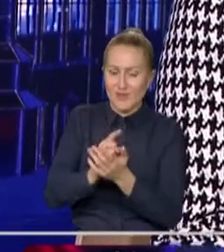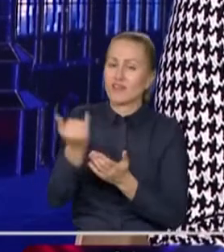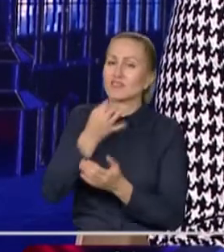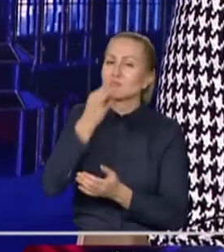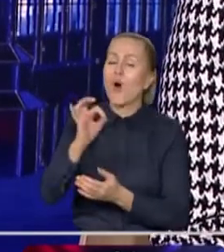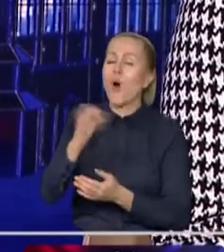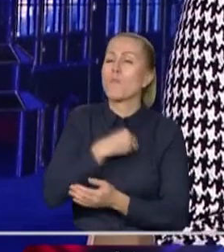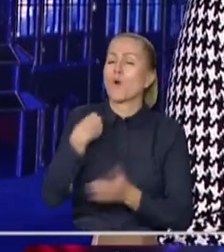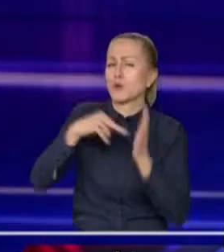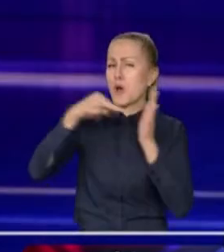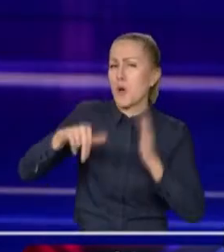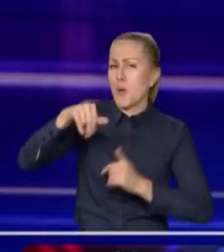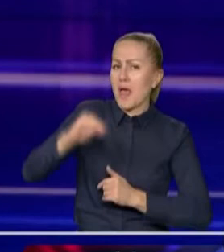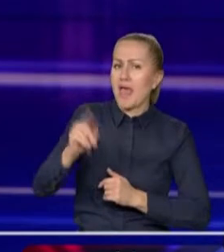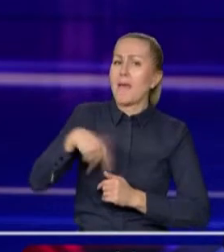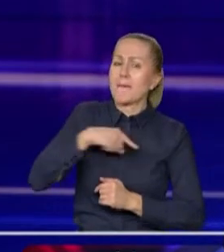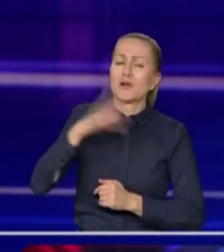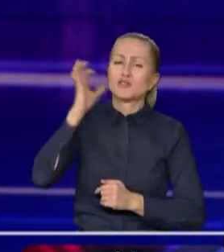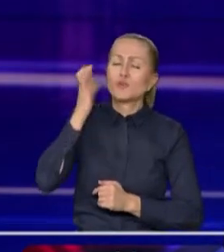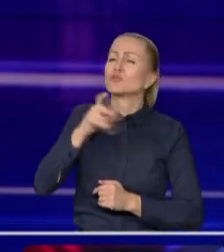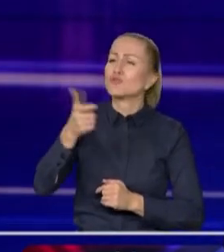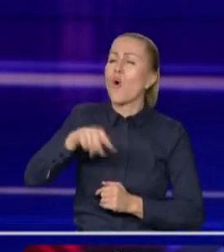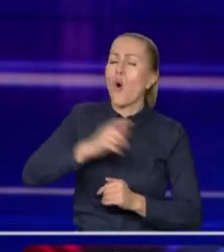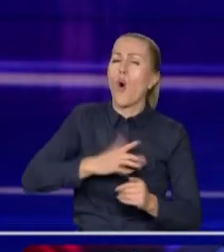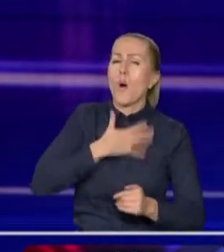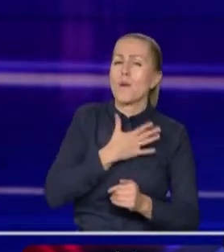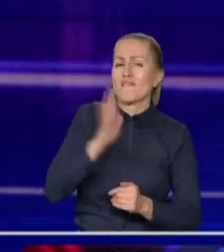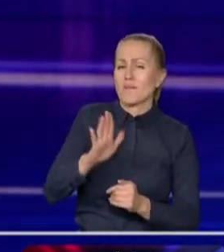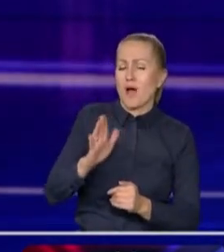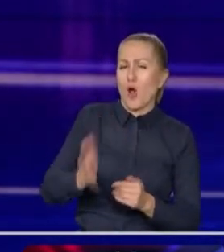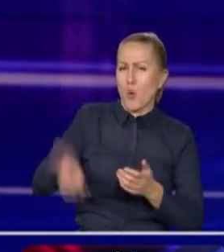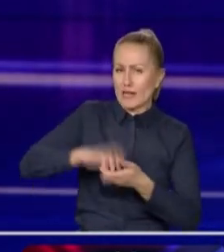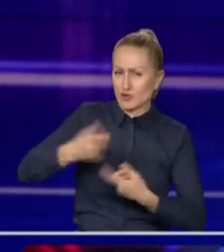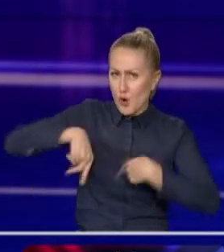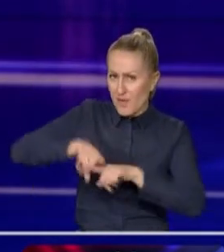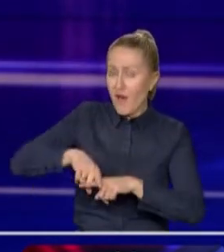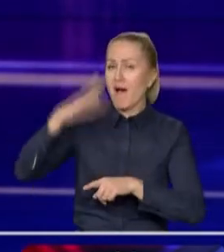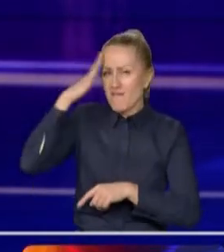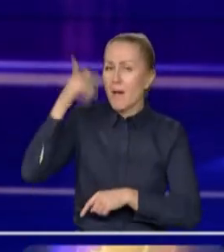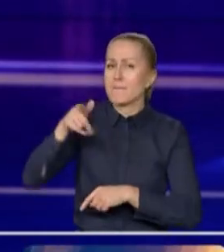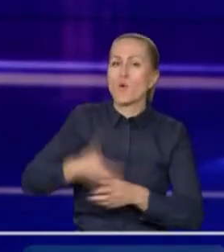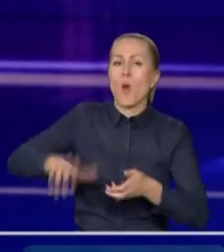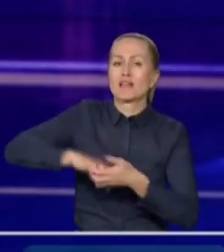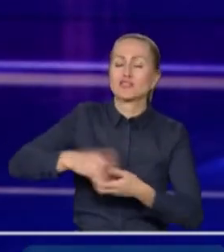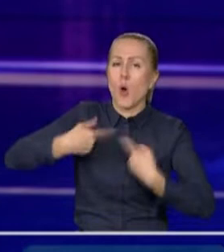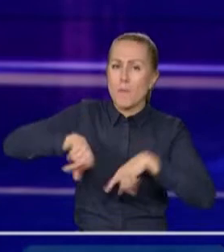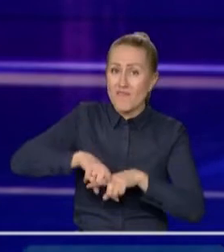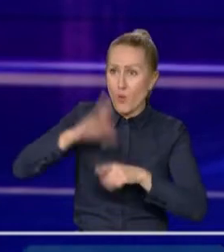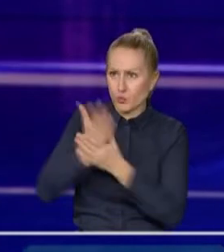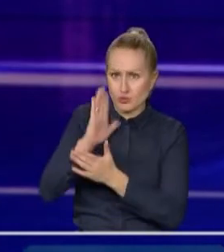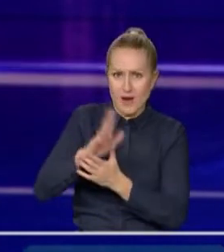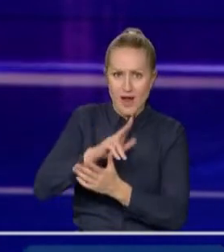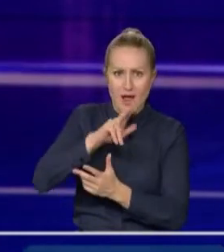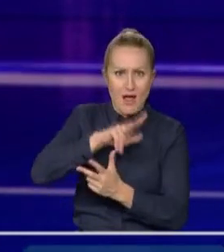Polexit. Usłyszeliśmy, jakie są obawy Koalicji Obywatelskiej. Rozumiem, że Koalicji Obywatelskiej nie wystarczy, bo już chyba uchwała zapadła,